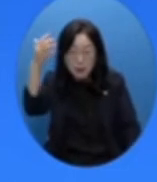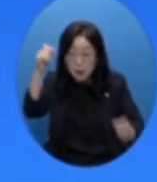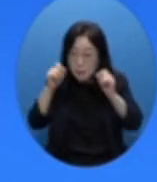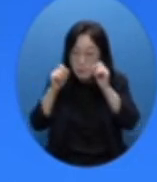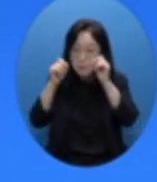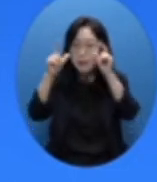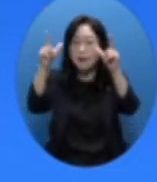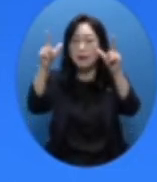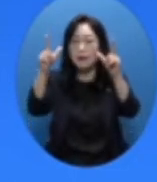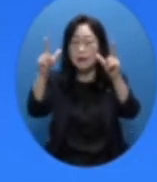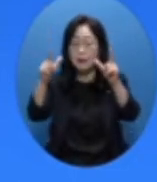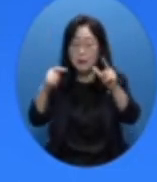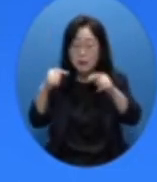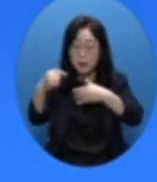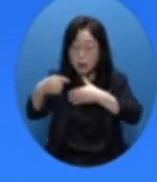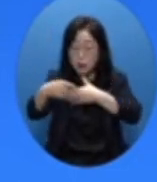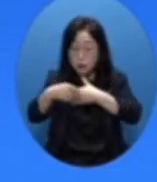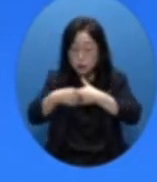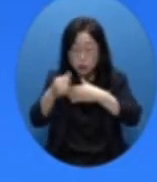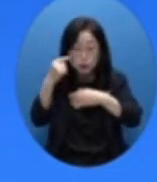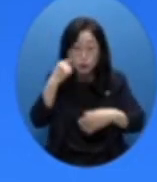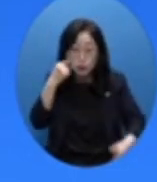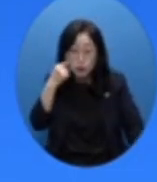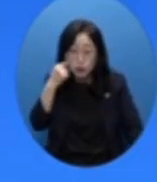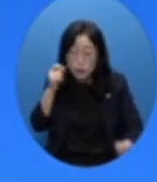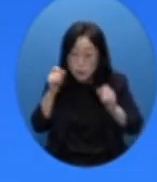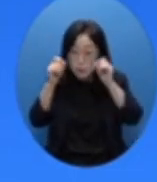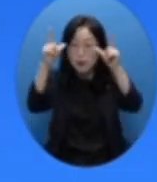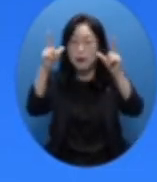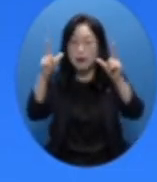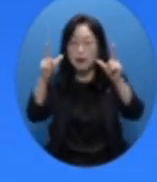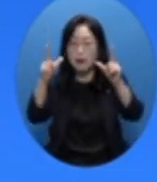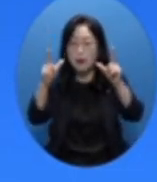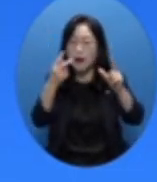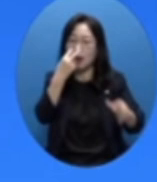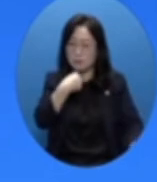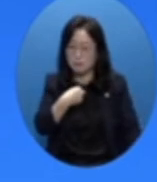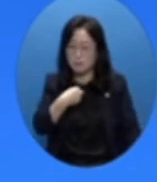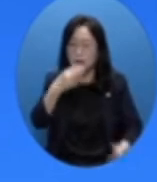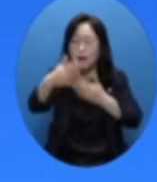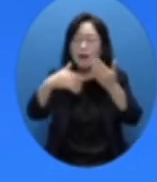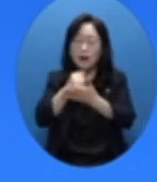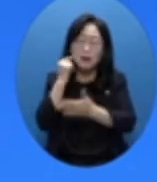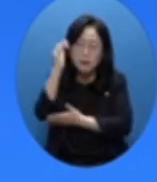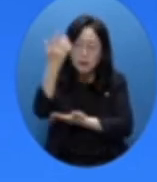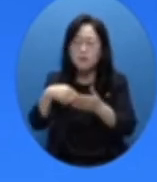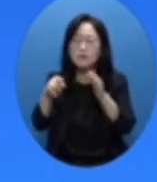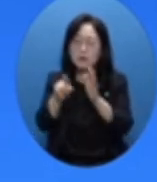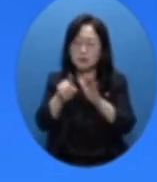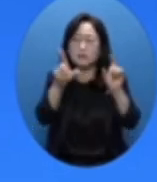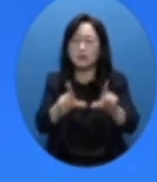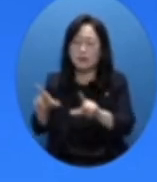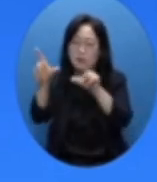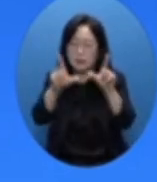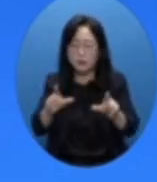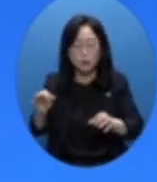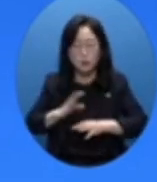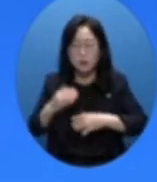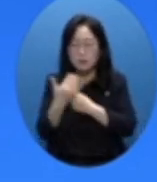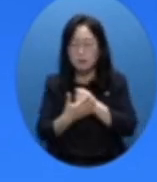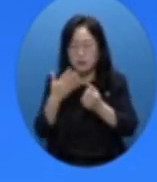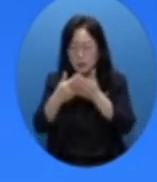육신의 눈도 뜨고 영적인 들 눈도 떠서 1 음운의 가운데 하는 영화의 살게 되는 그러한 논란을 점하게